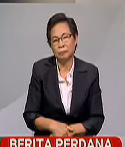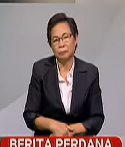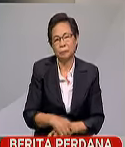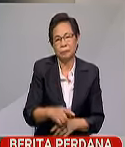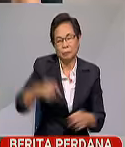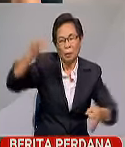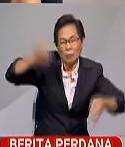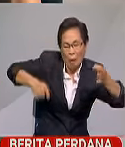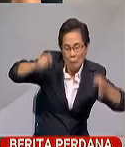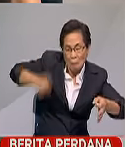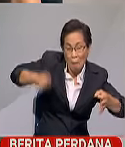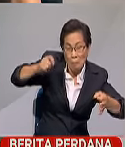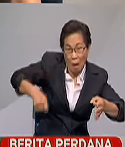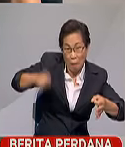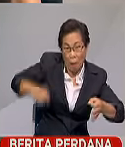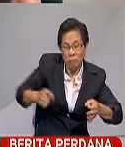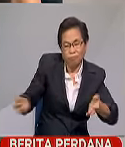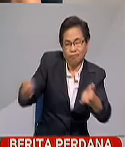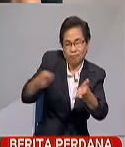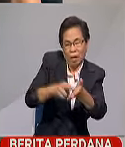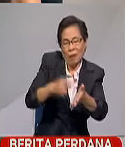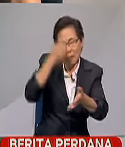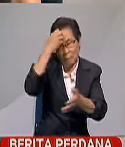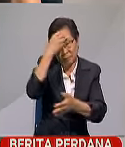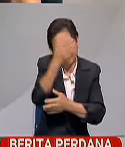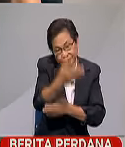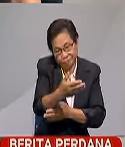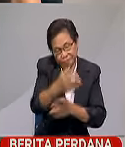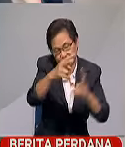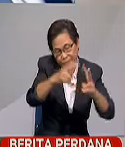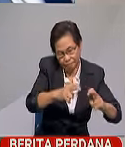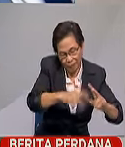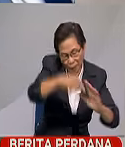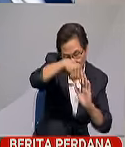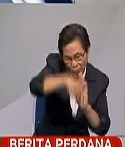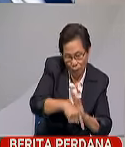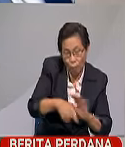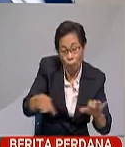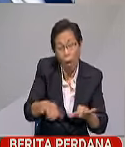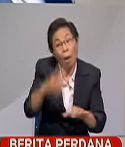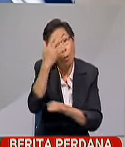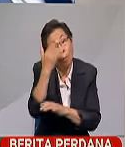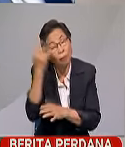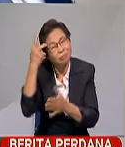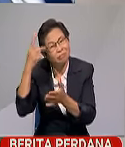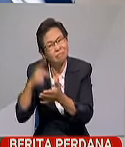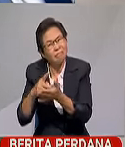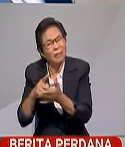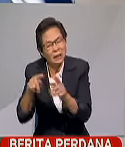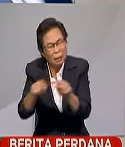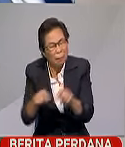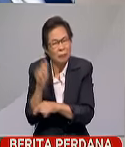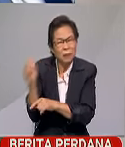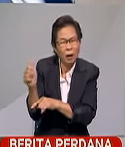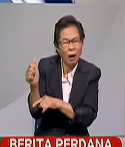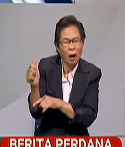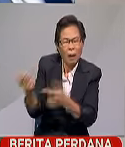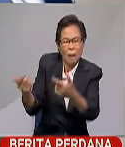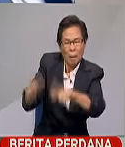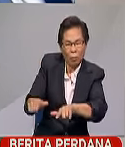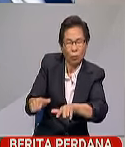Tribunal Disiplin Serie A dalam satu kenyataan memaklumkan siasatan lanjut dilakukan untuk mengenal pasti tempat asal pelaku